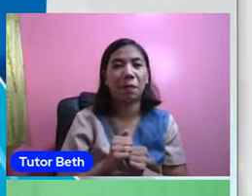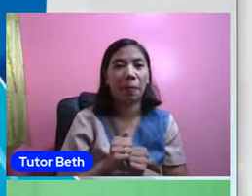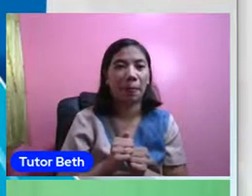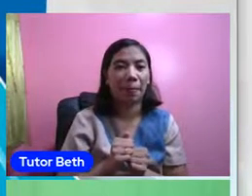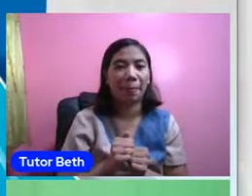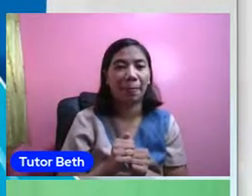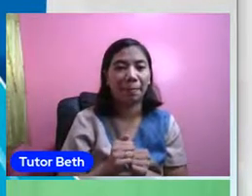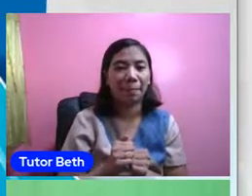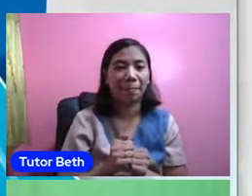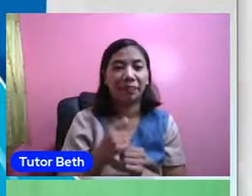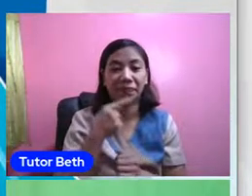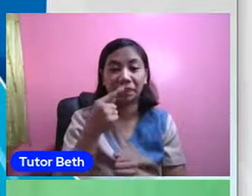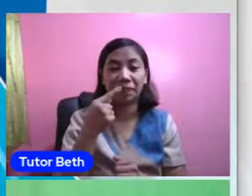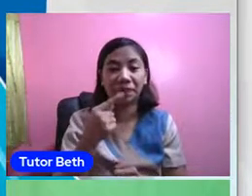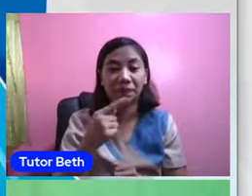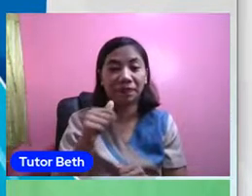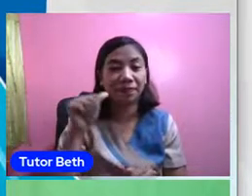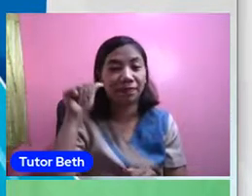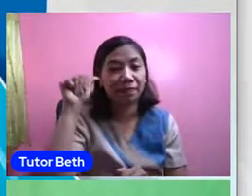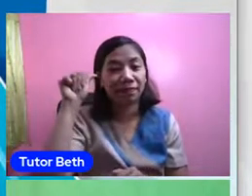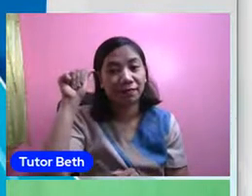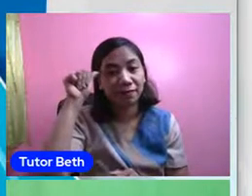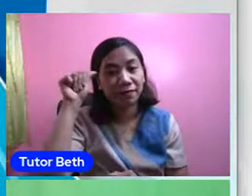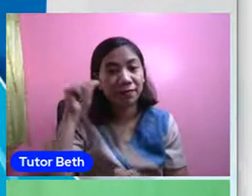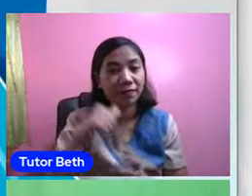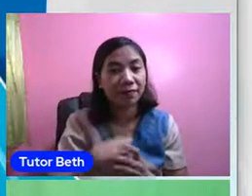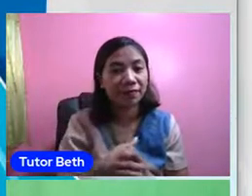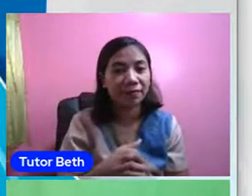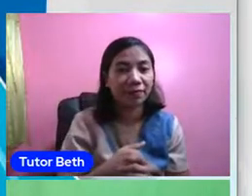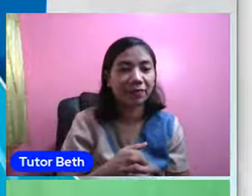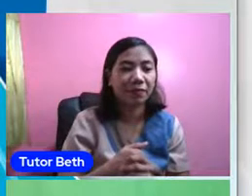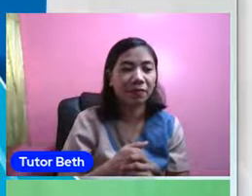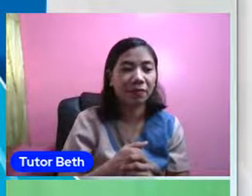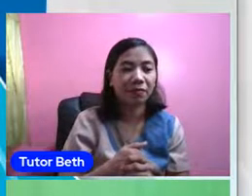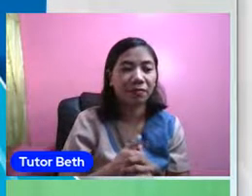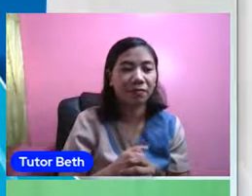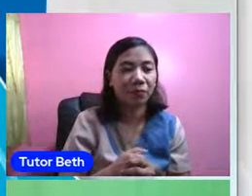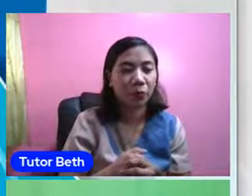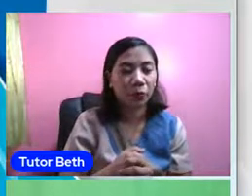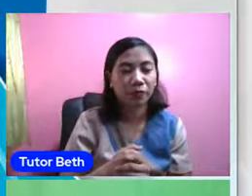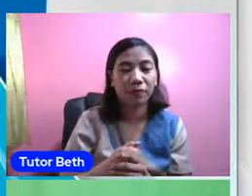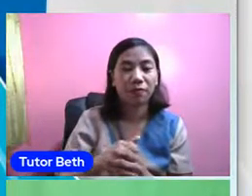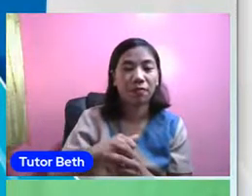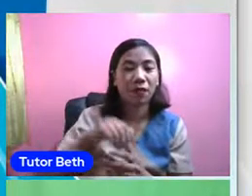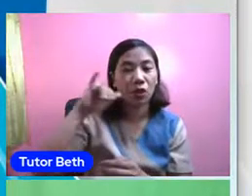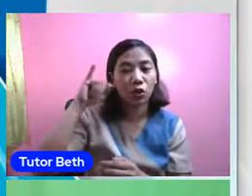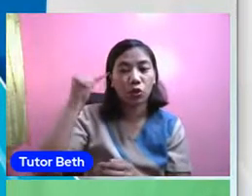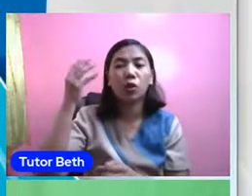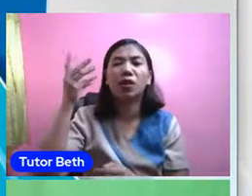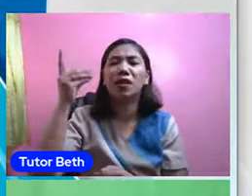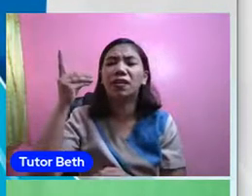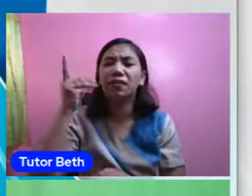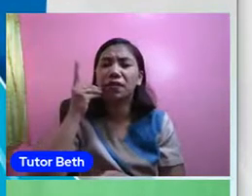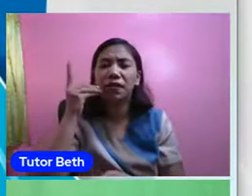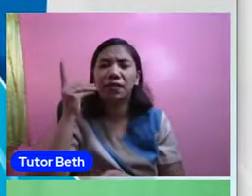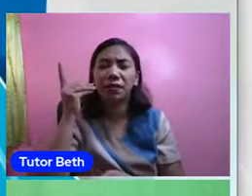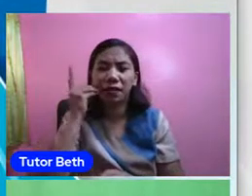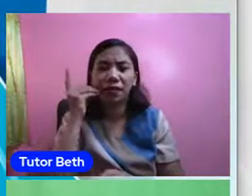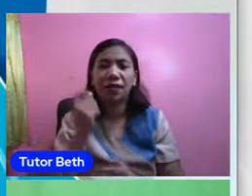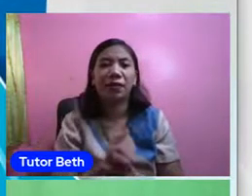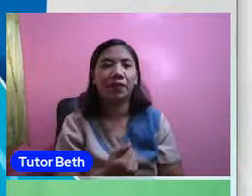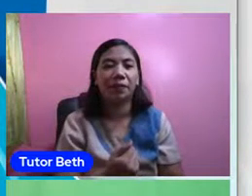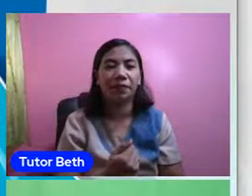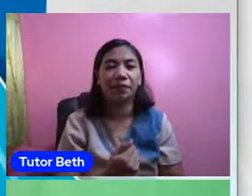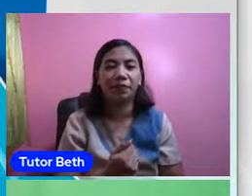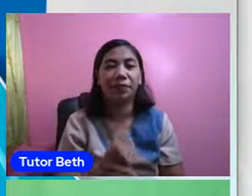Sabi ni Alisor, letter A. Si Jonalyn, letter A. Si Danica, letter A. At si